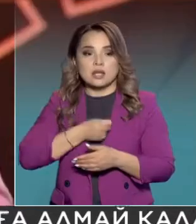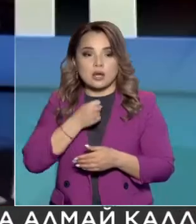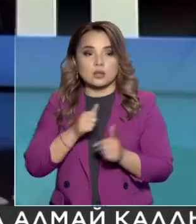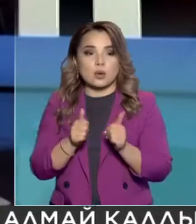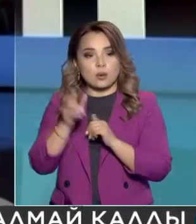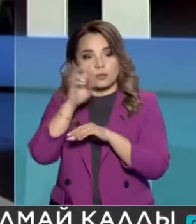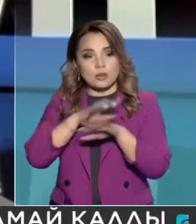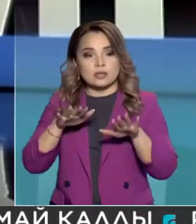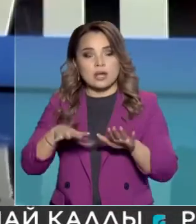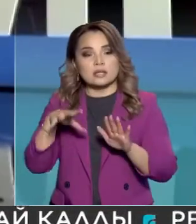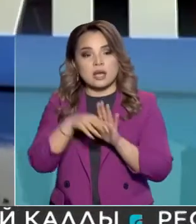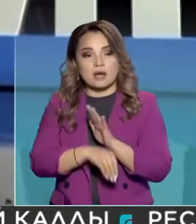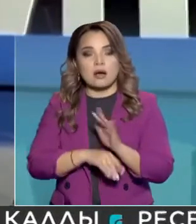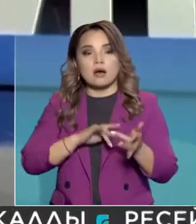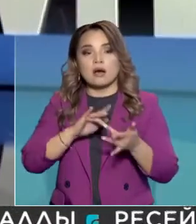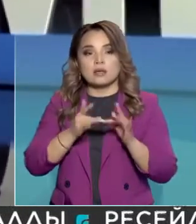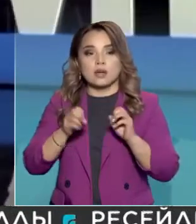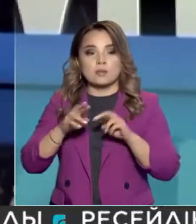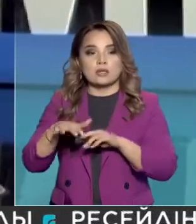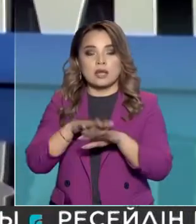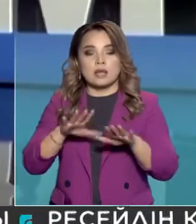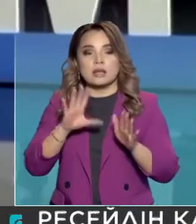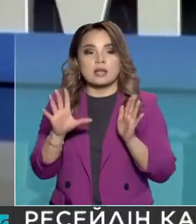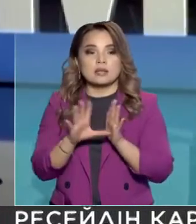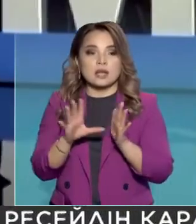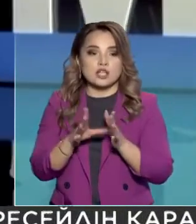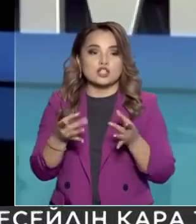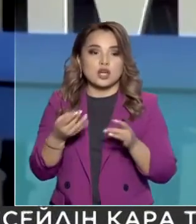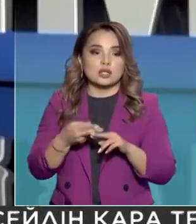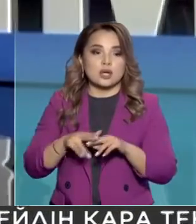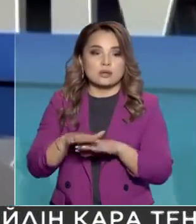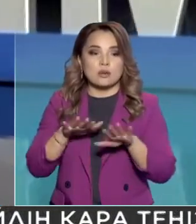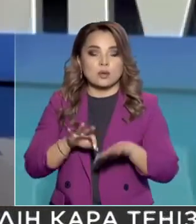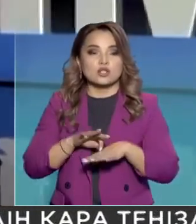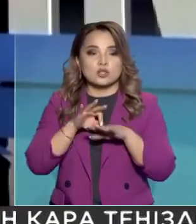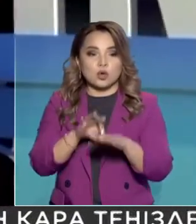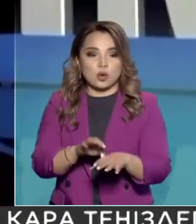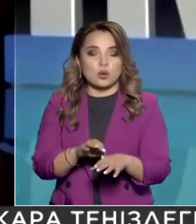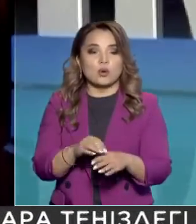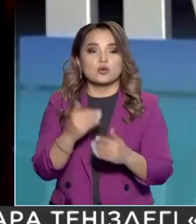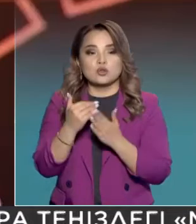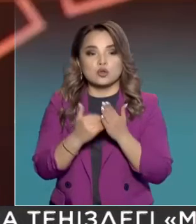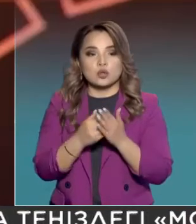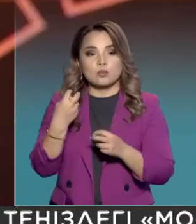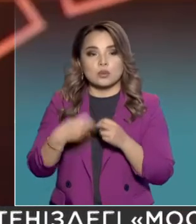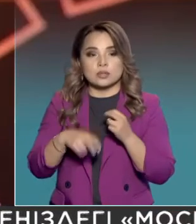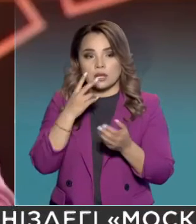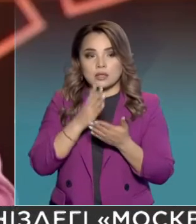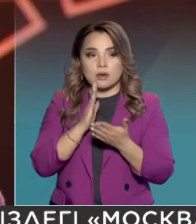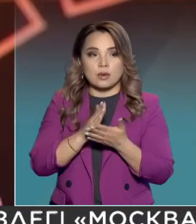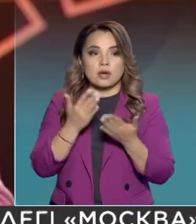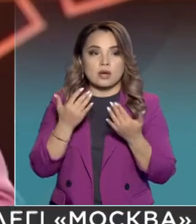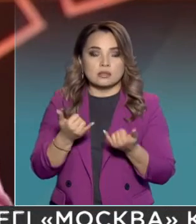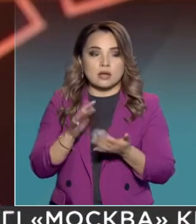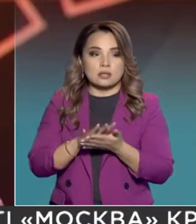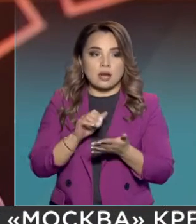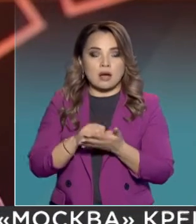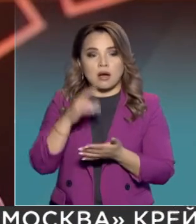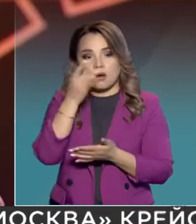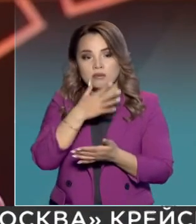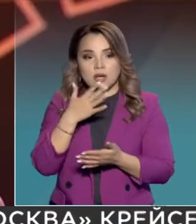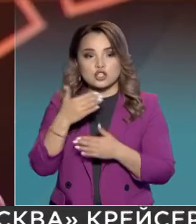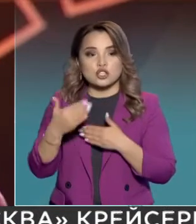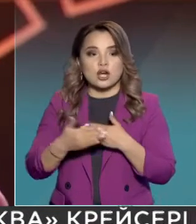мемлекетке енгеннен кейін ғаламдық нарыққа энергетикалық шикізат пен бидай жеткізу жүйесі бұзылған. Осының салдарынан әсіресе Африка және